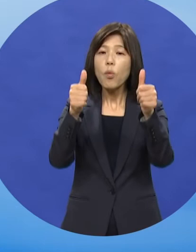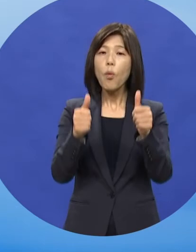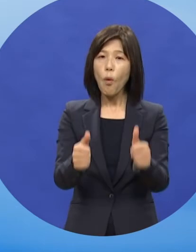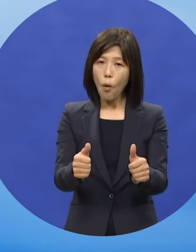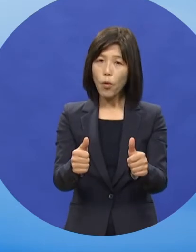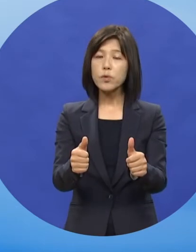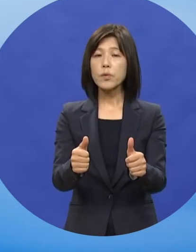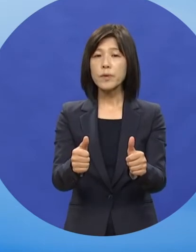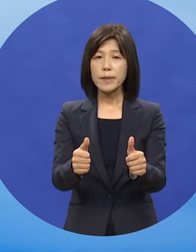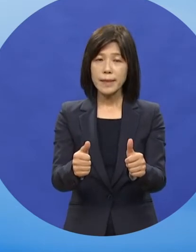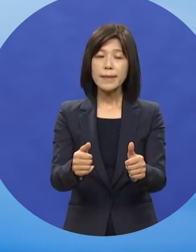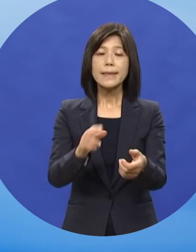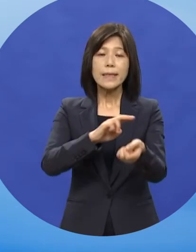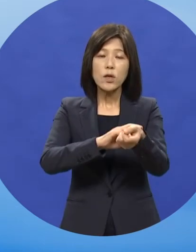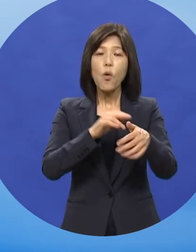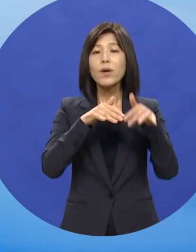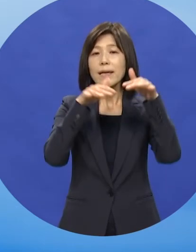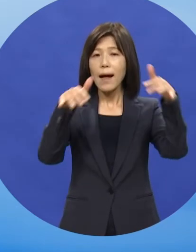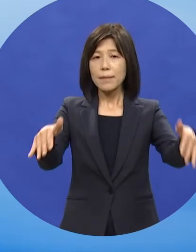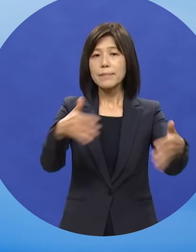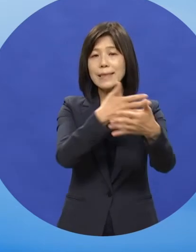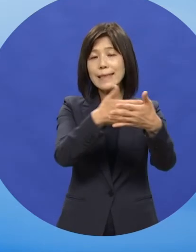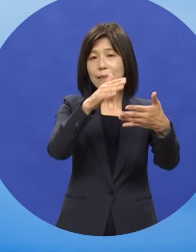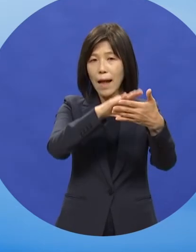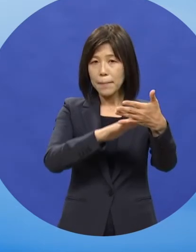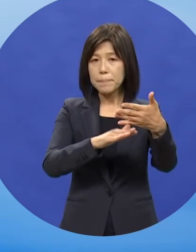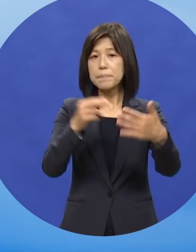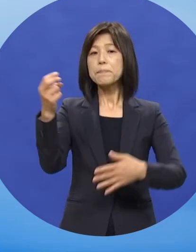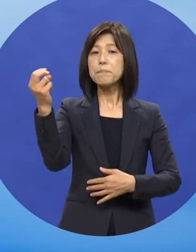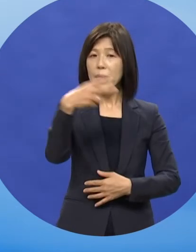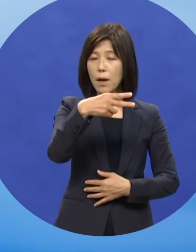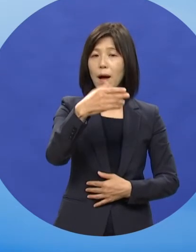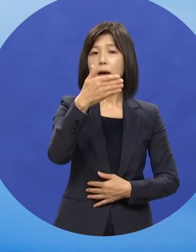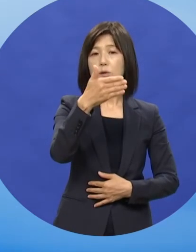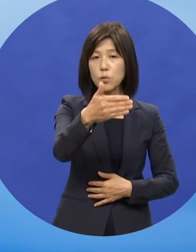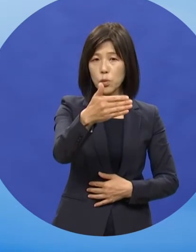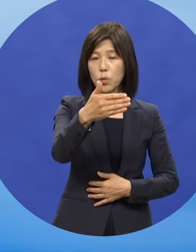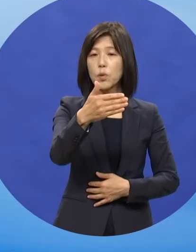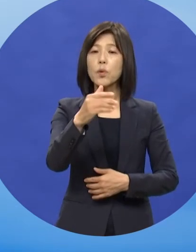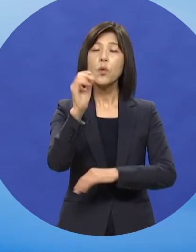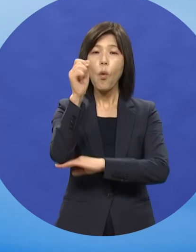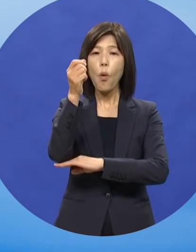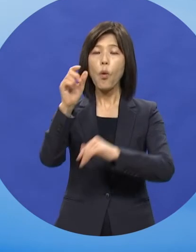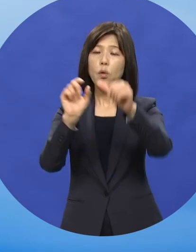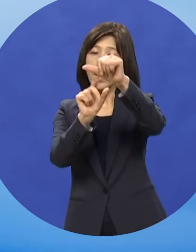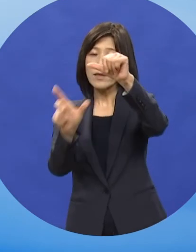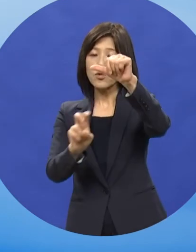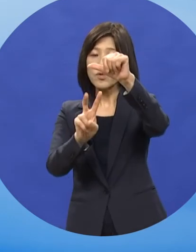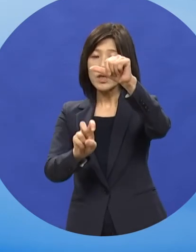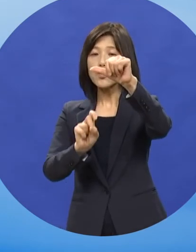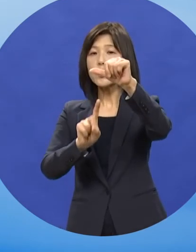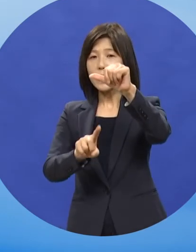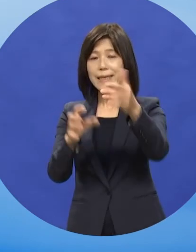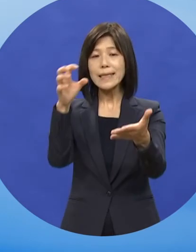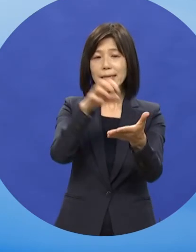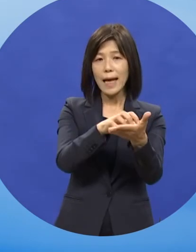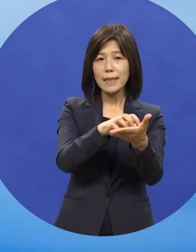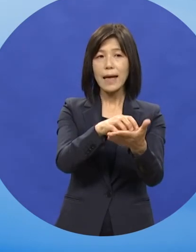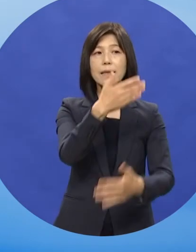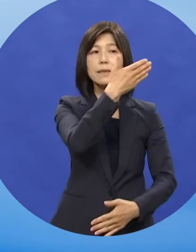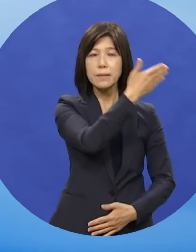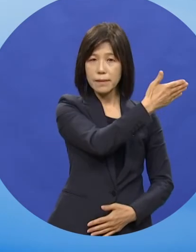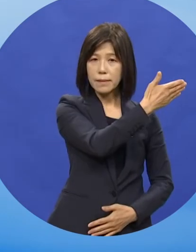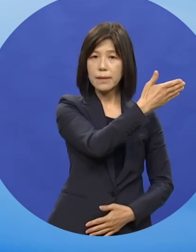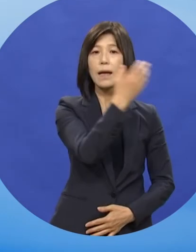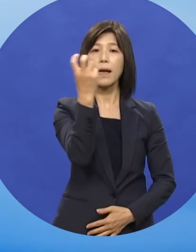覧、または区報5月21日号に掲載の医療機関一覧でご確認